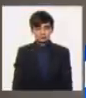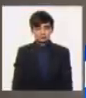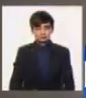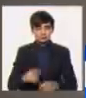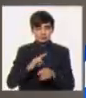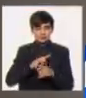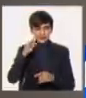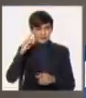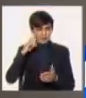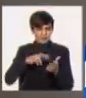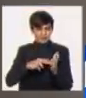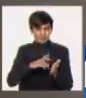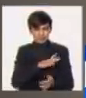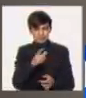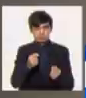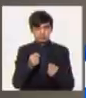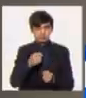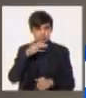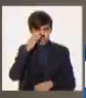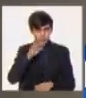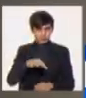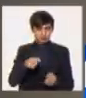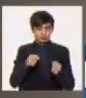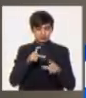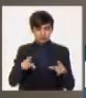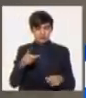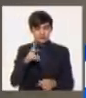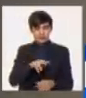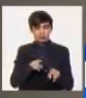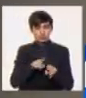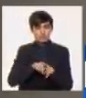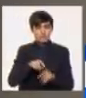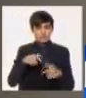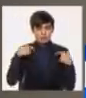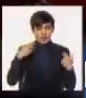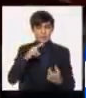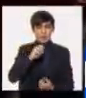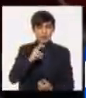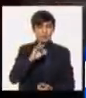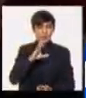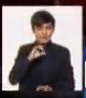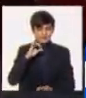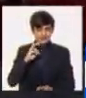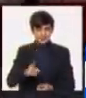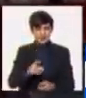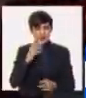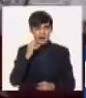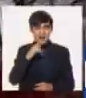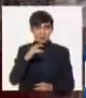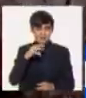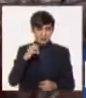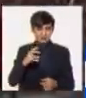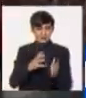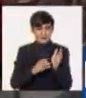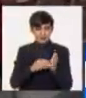Полет был плановым. Самолетом управляли опытные летчики, оба подполковники. По официальным данным, Арман Курмангалиев имеет около